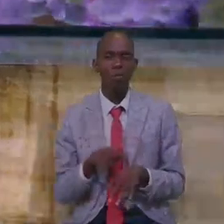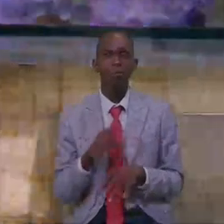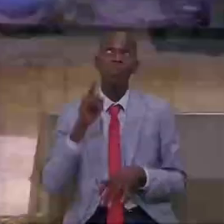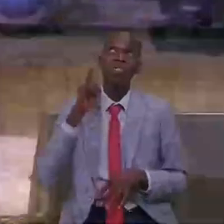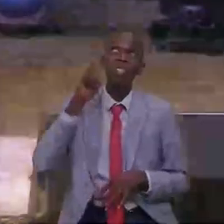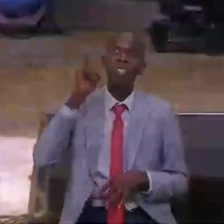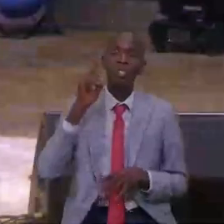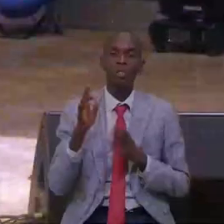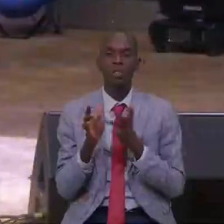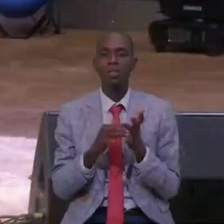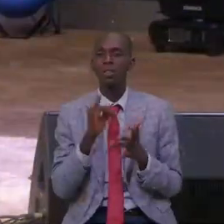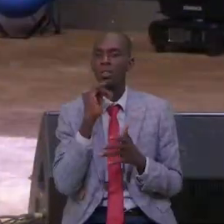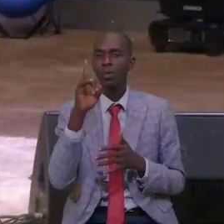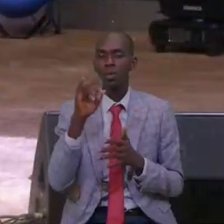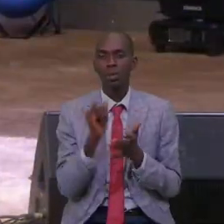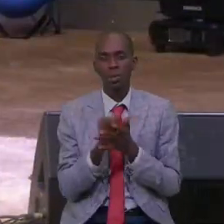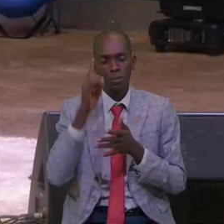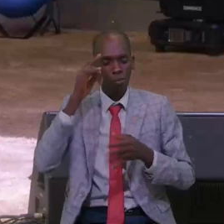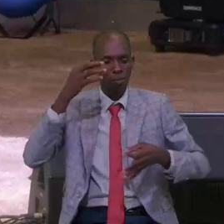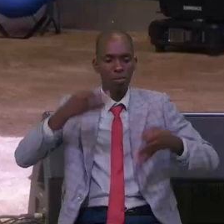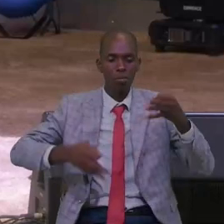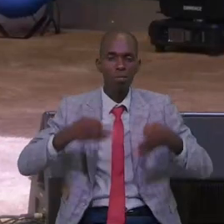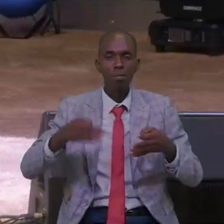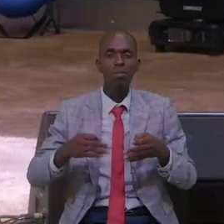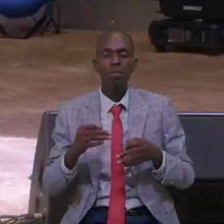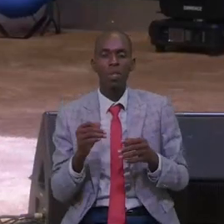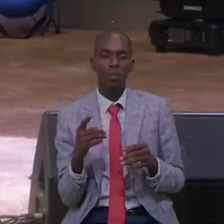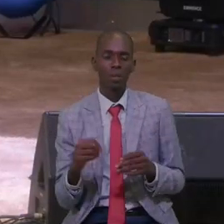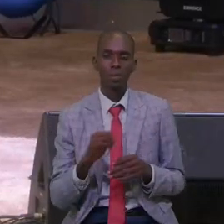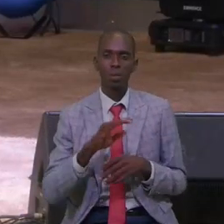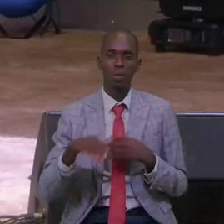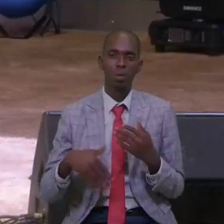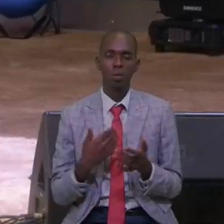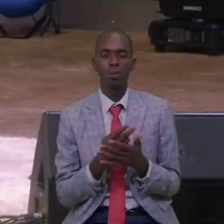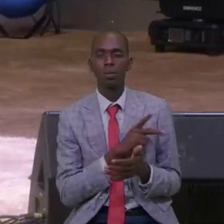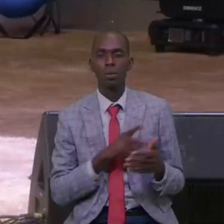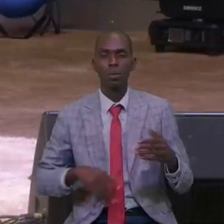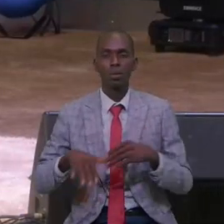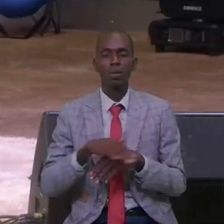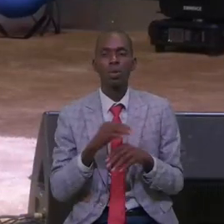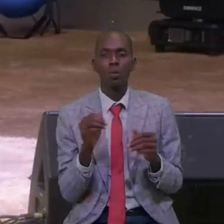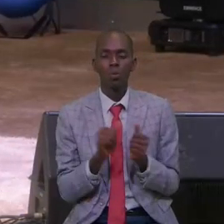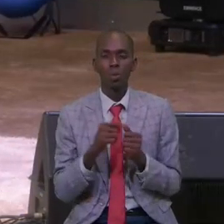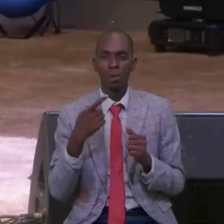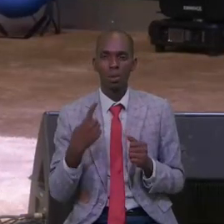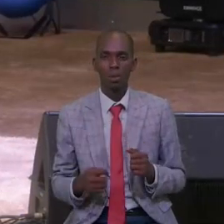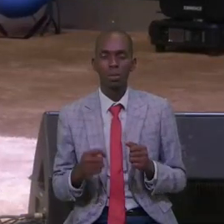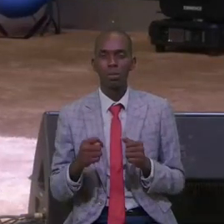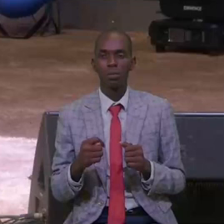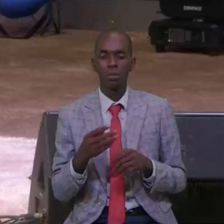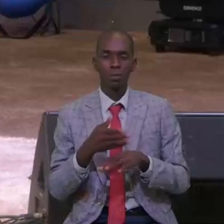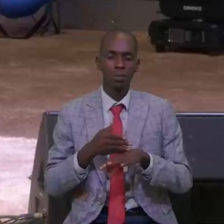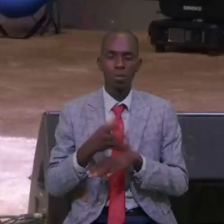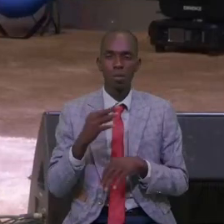va juger la terre avec la verge de sa bouche et du souffle de ses lèvres.